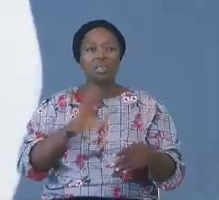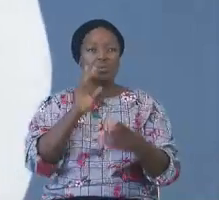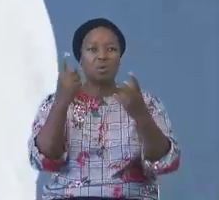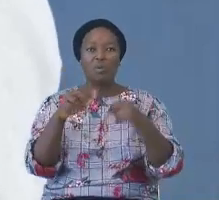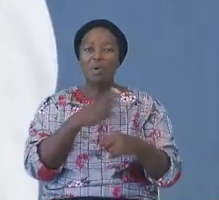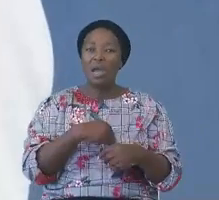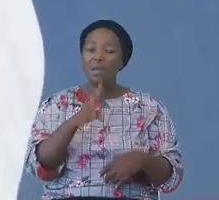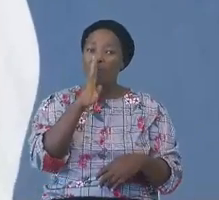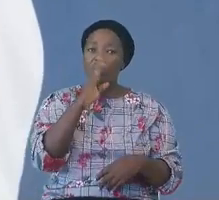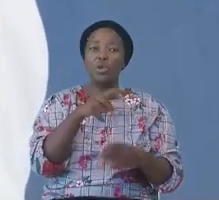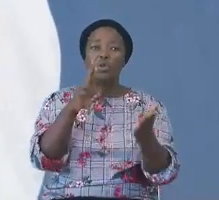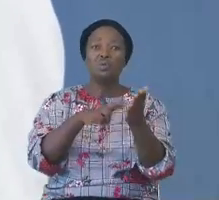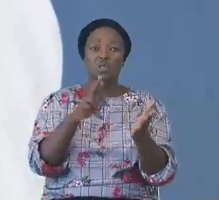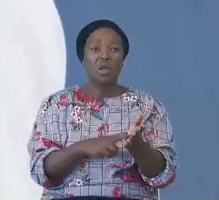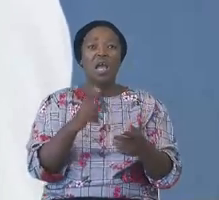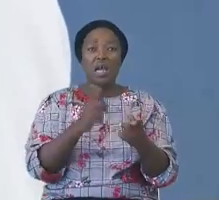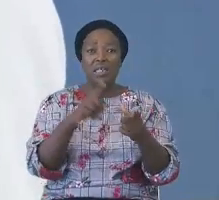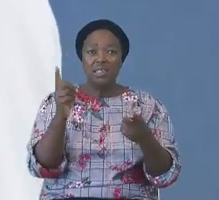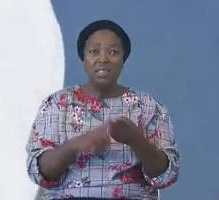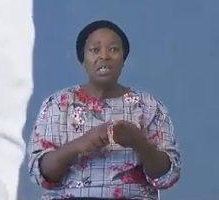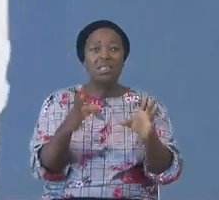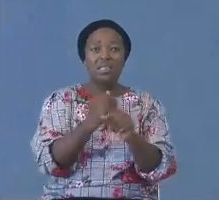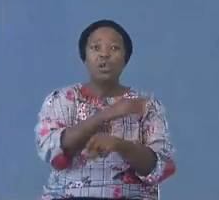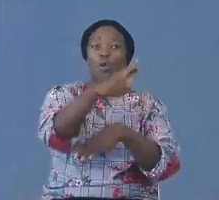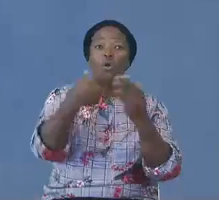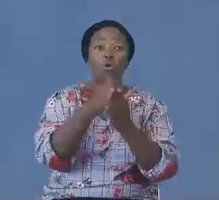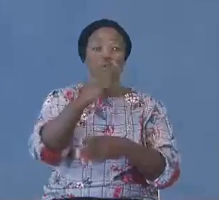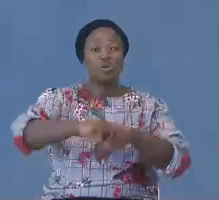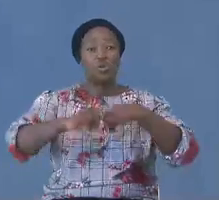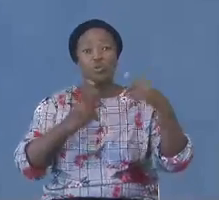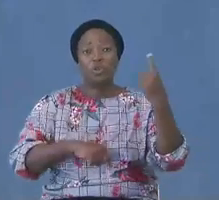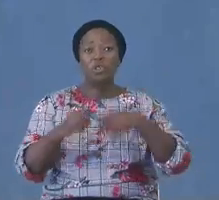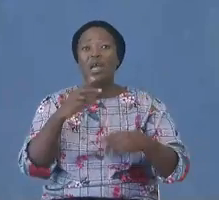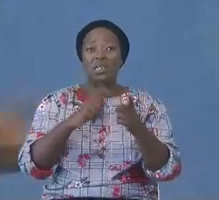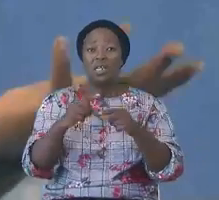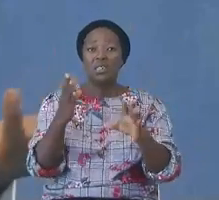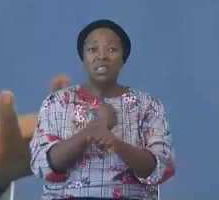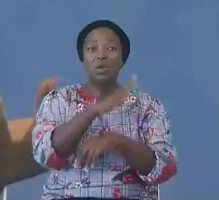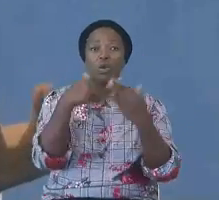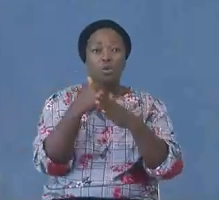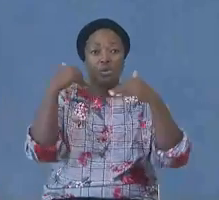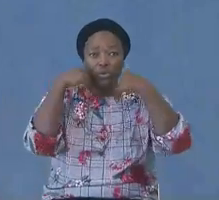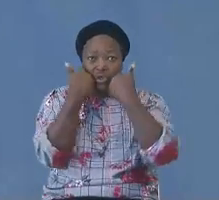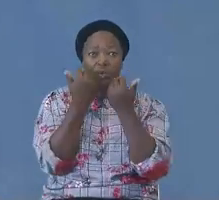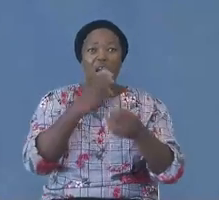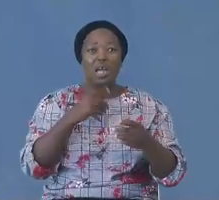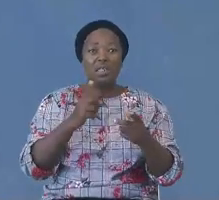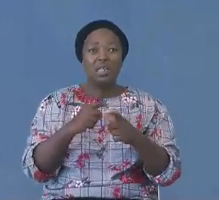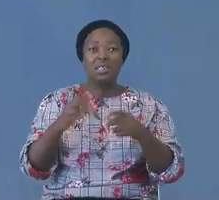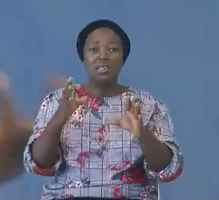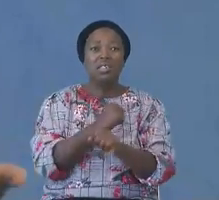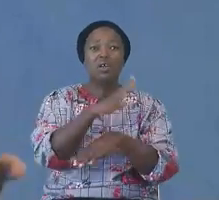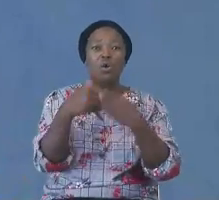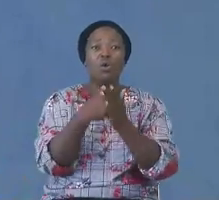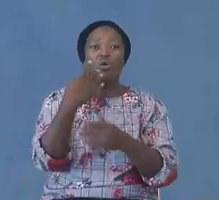David n'a pas enduré cela. Il anticipait à la venue de Christ. Et pour être ton substitut, et prendre tous